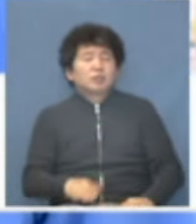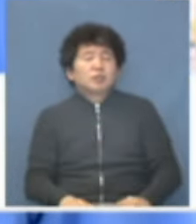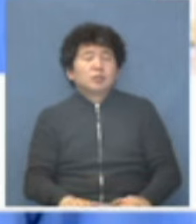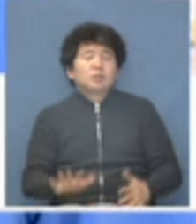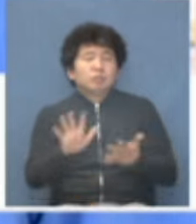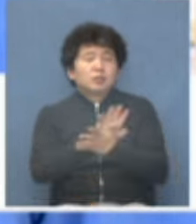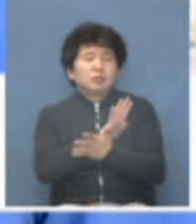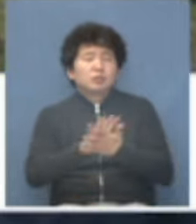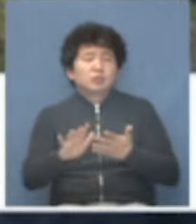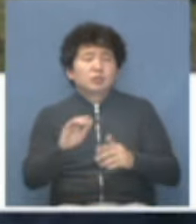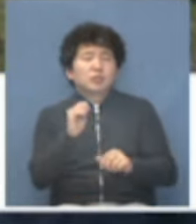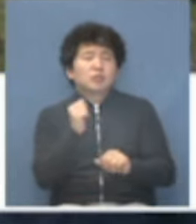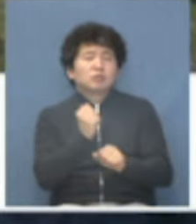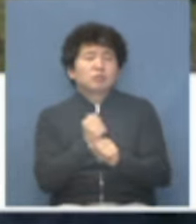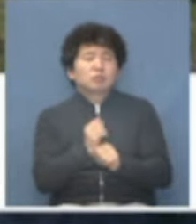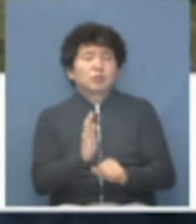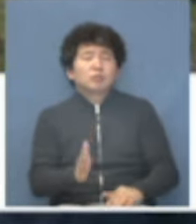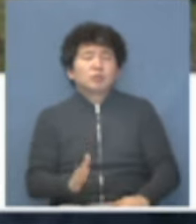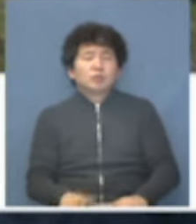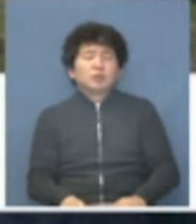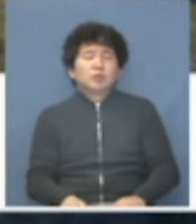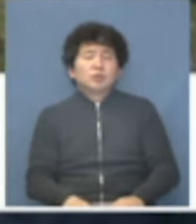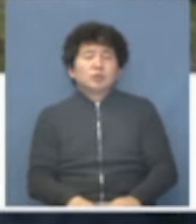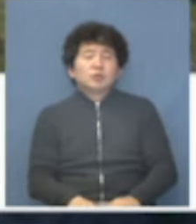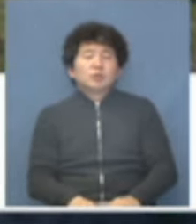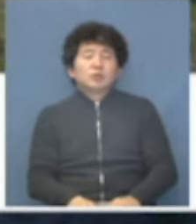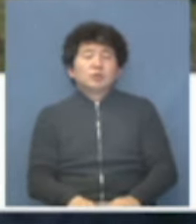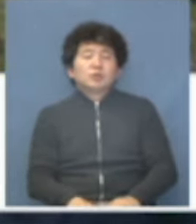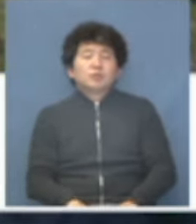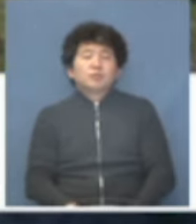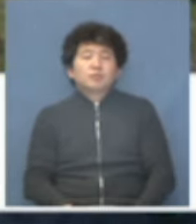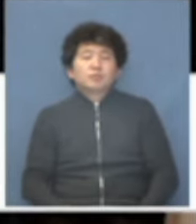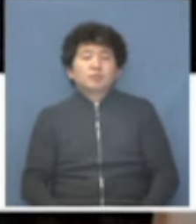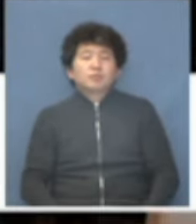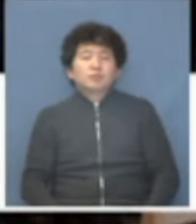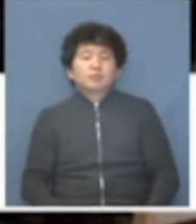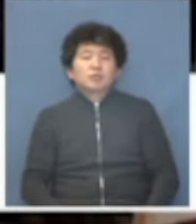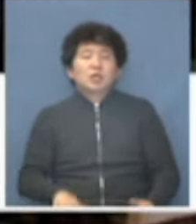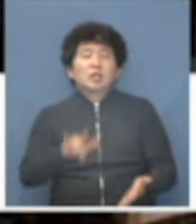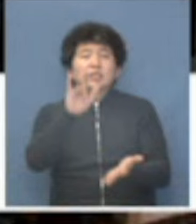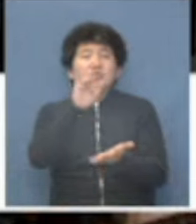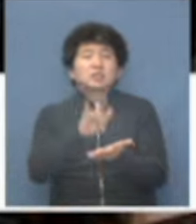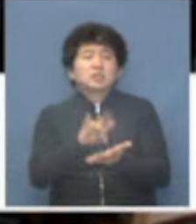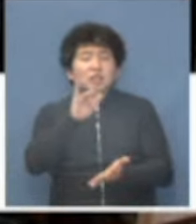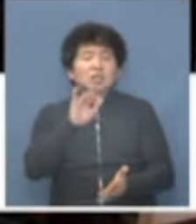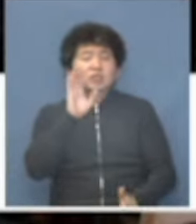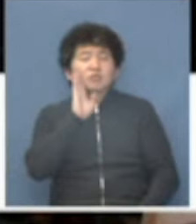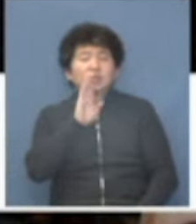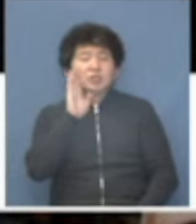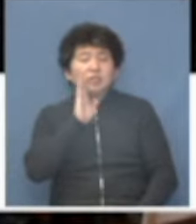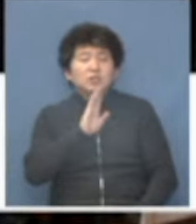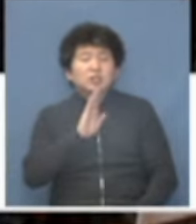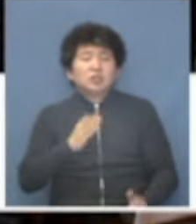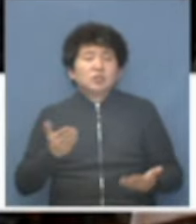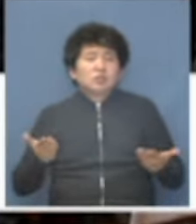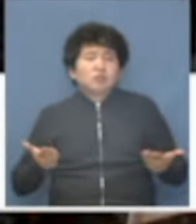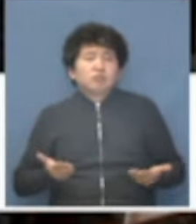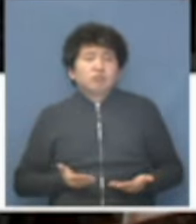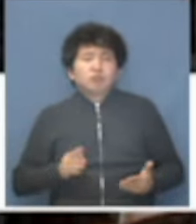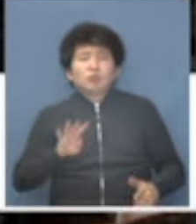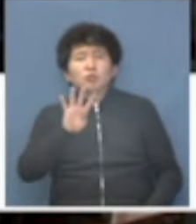событием. Еще одним позитивным изменением села стало проведение центрального водоснабжения. В селе проживает